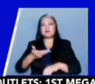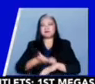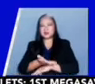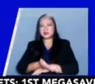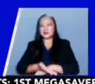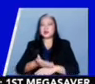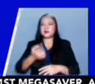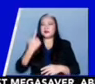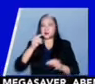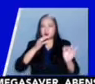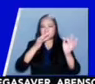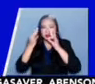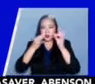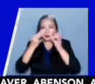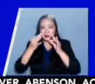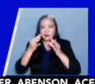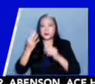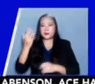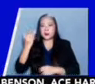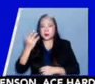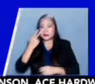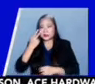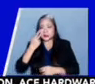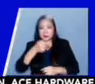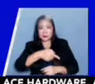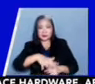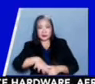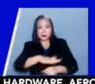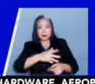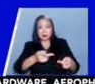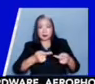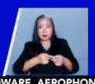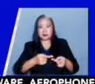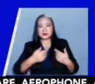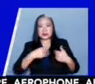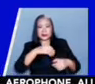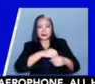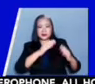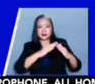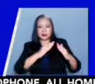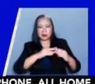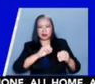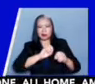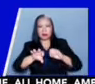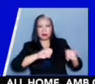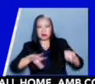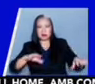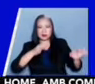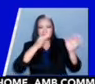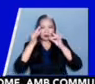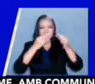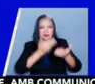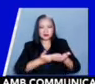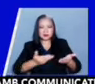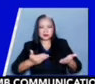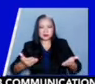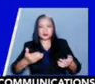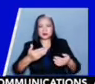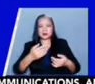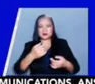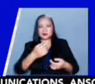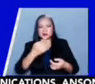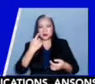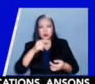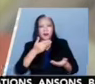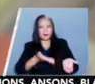kung makikita po natin ang crime scene, doon mismo sa loob ng bahay, nakakalat pa po ang mga drug paraphernalias na nandoon